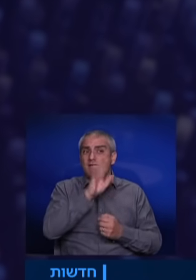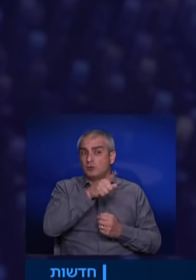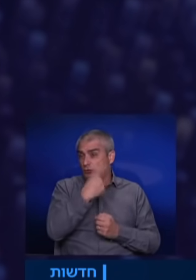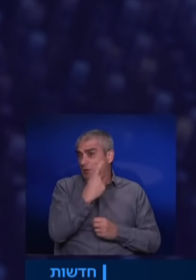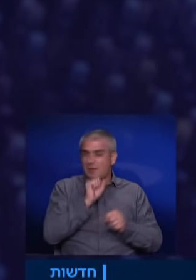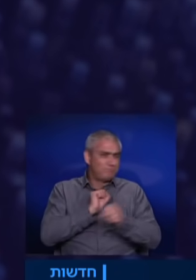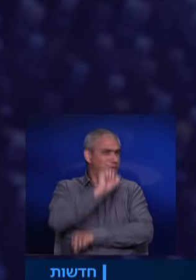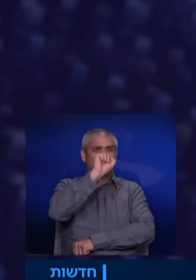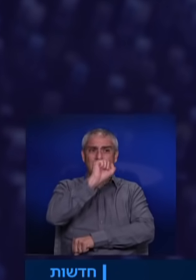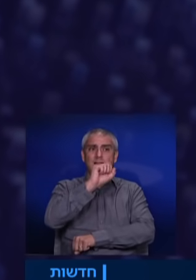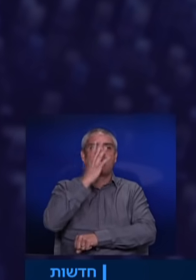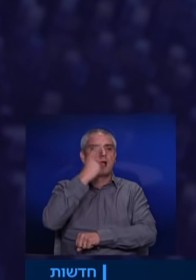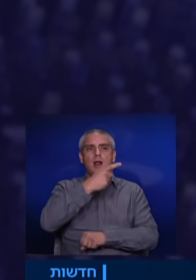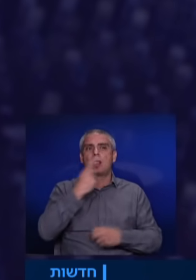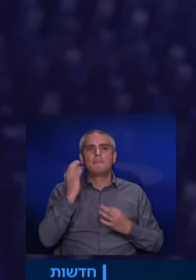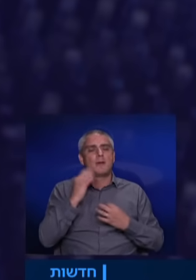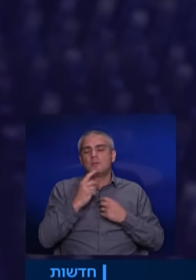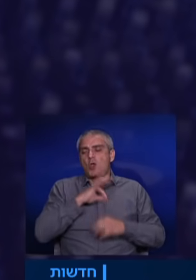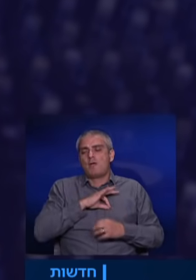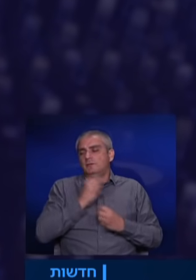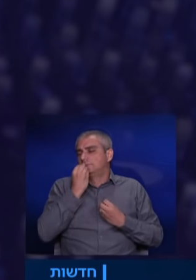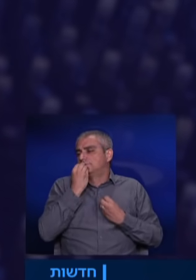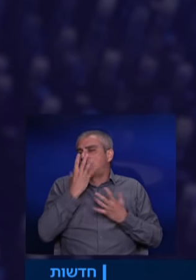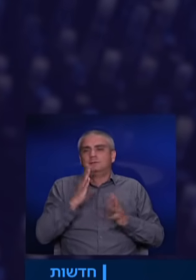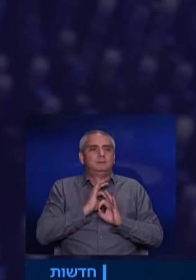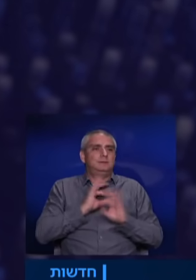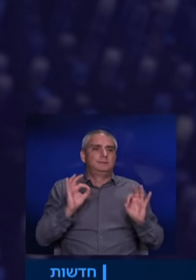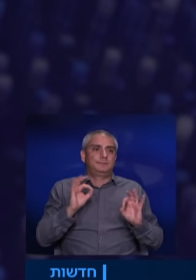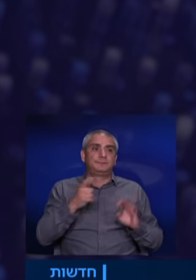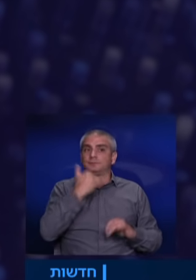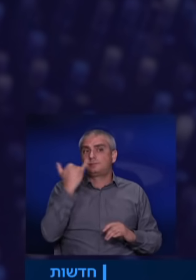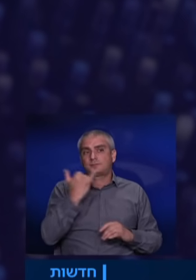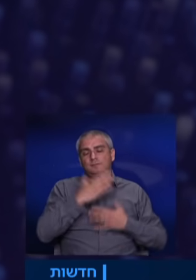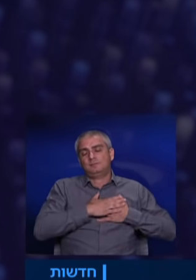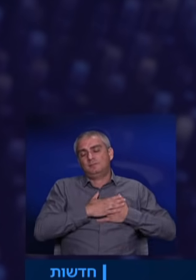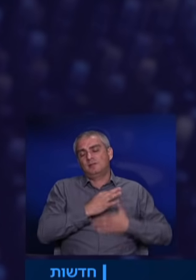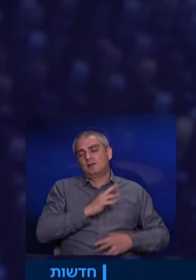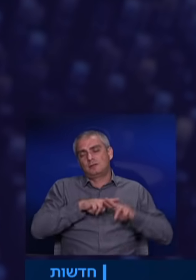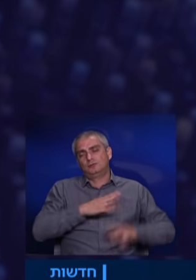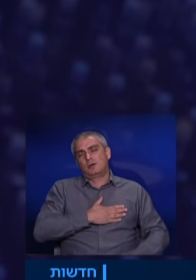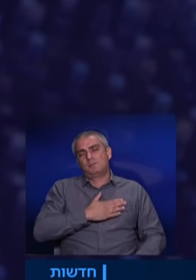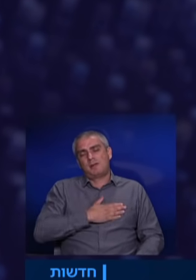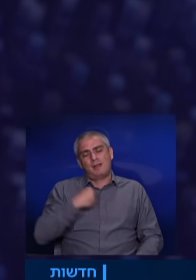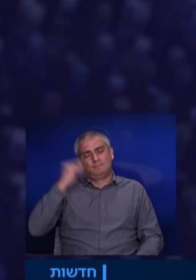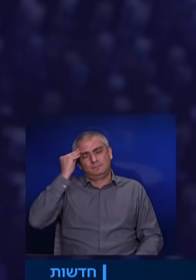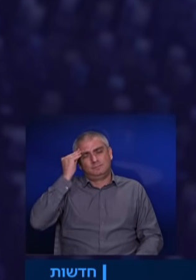הייתה מרדנית, היה לה באמת אופי מקסים, והיא תמיד תישאר בלב שלי